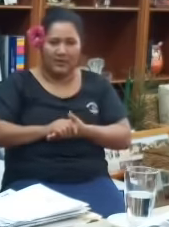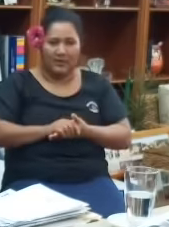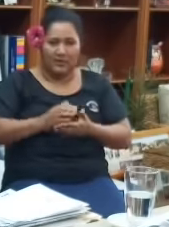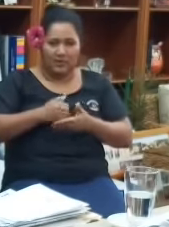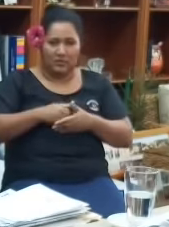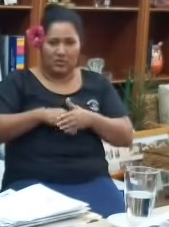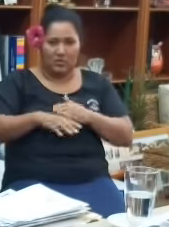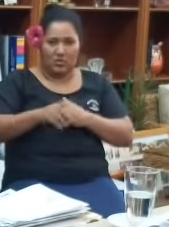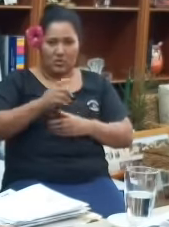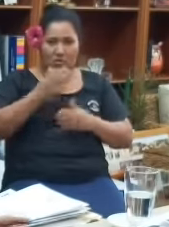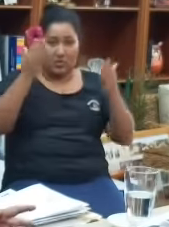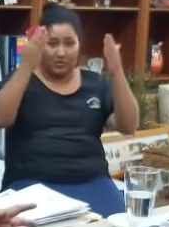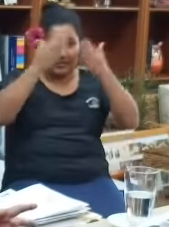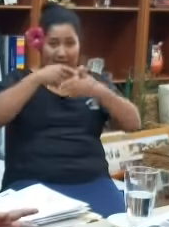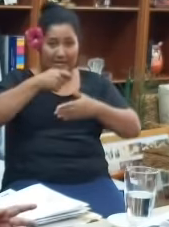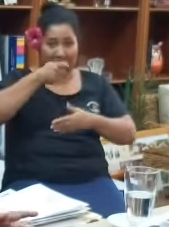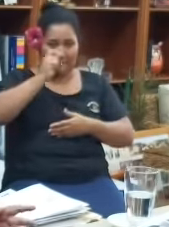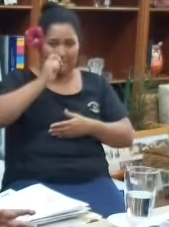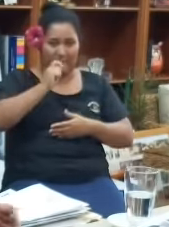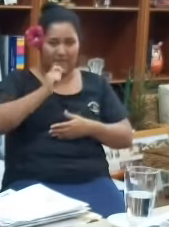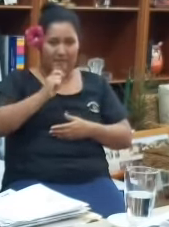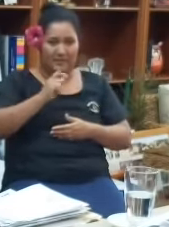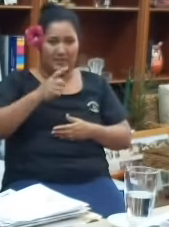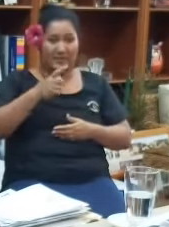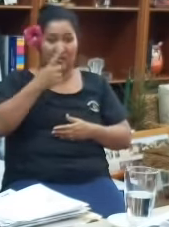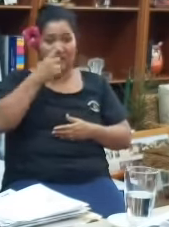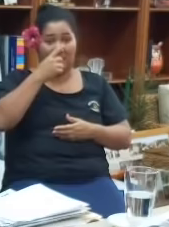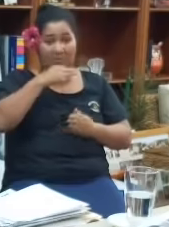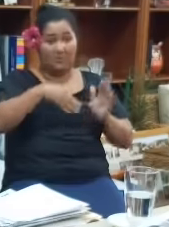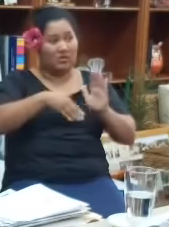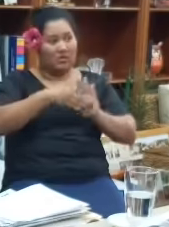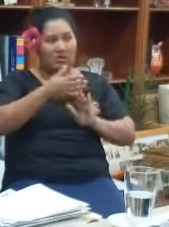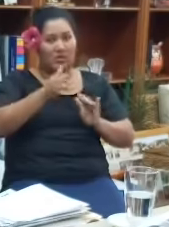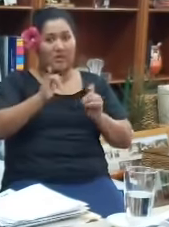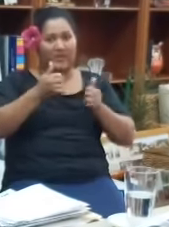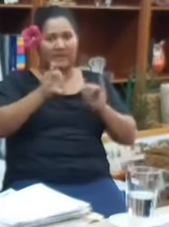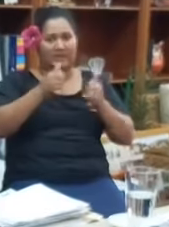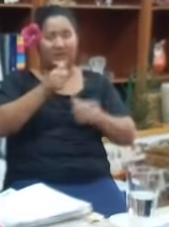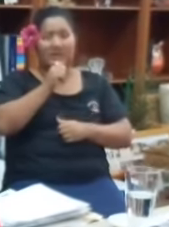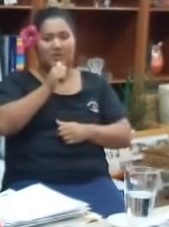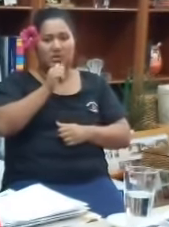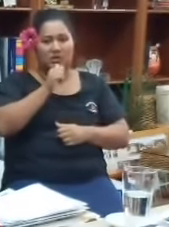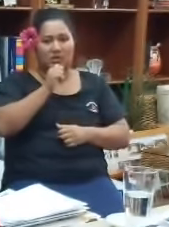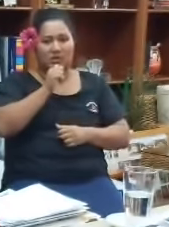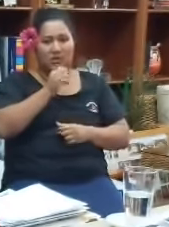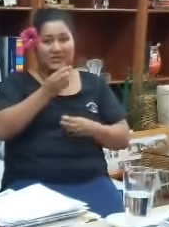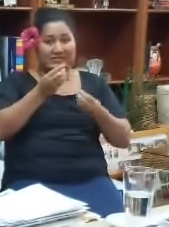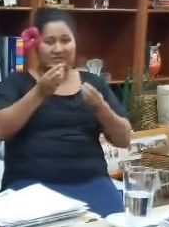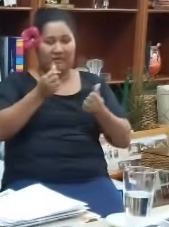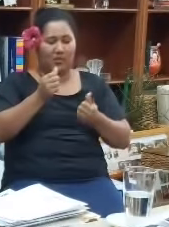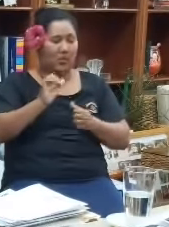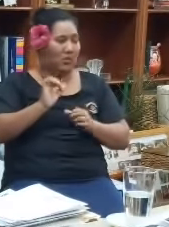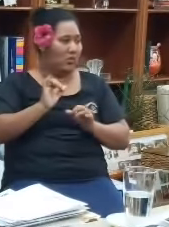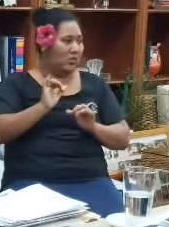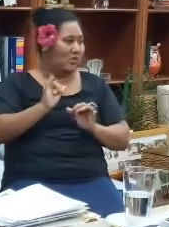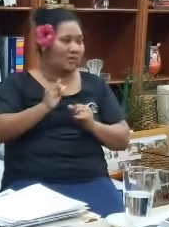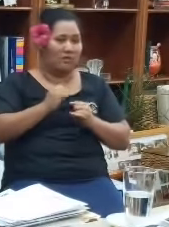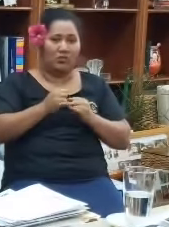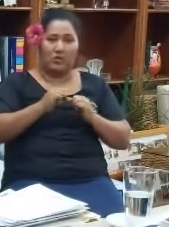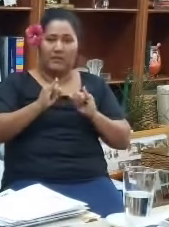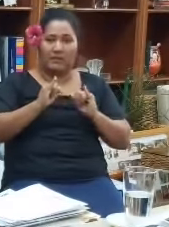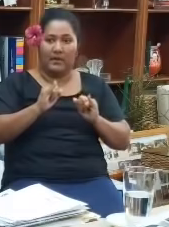kongo o night clubs fa lava ia e otra ta ingwa a o isila o mkwa lenga pe aru